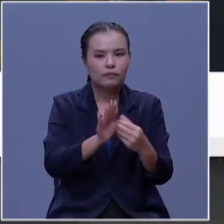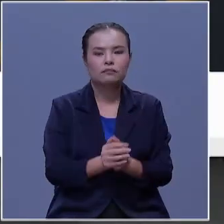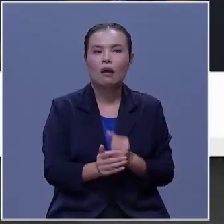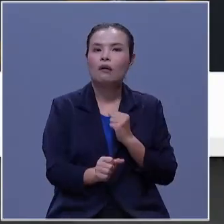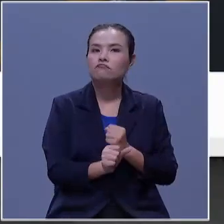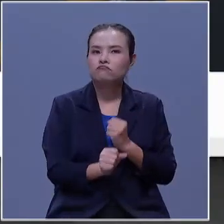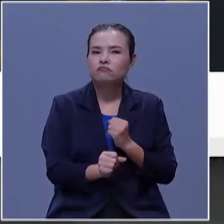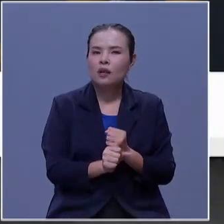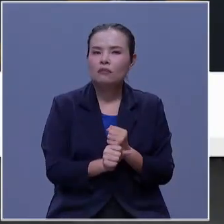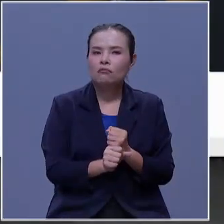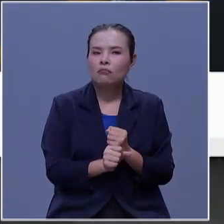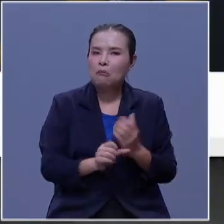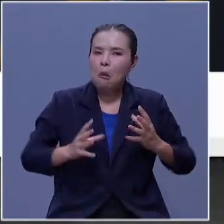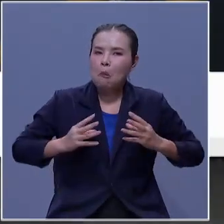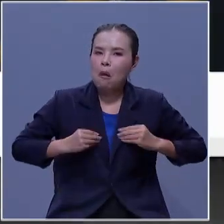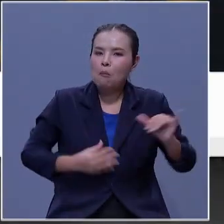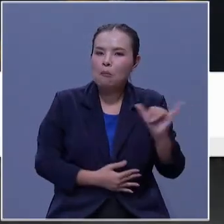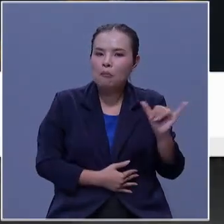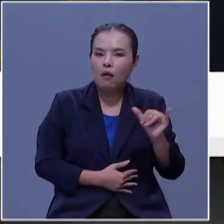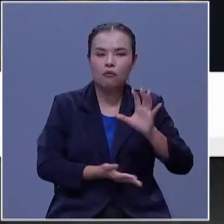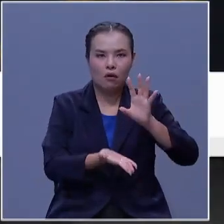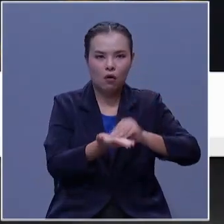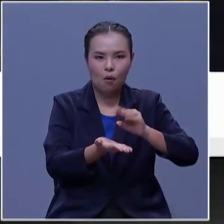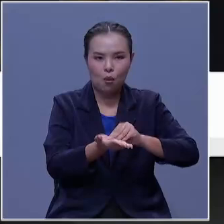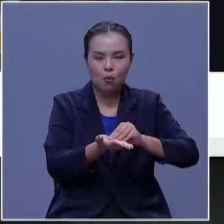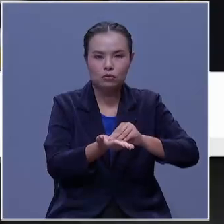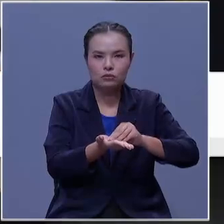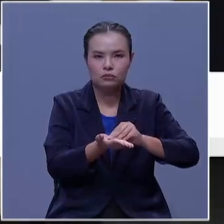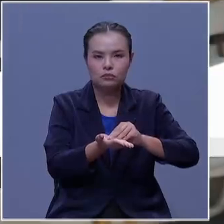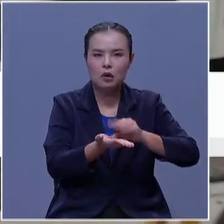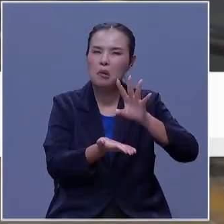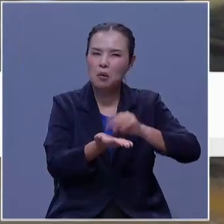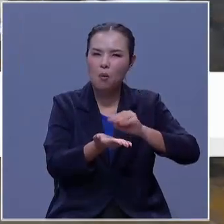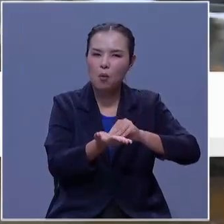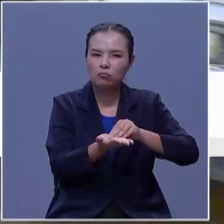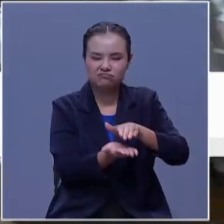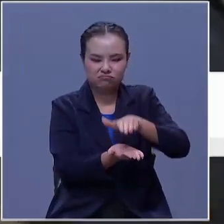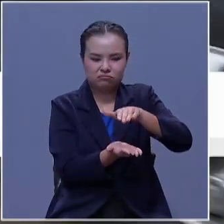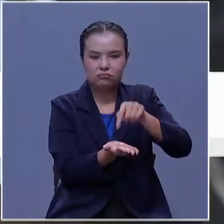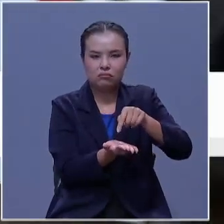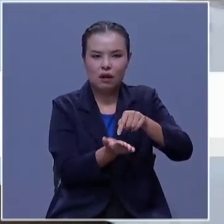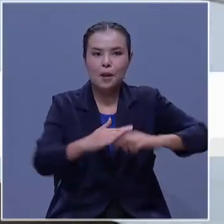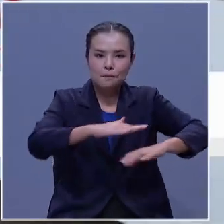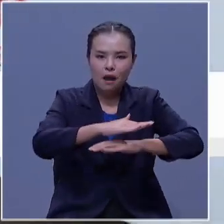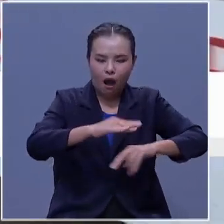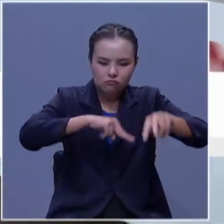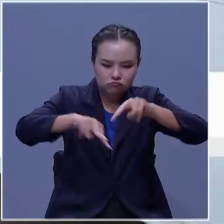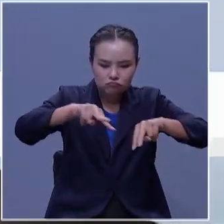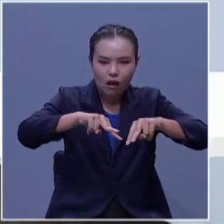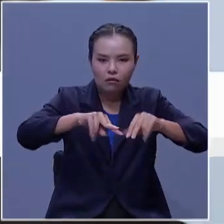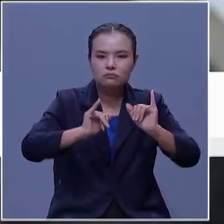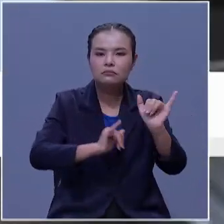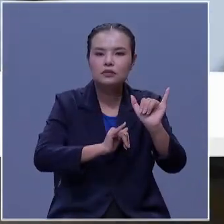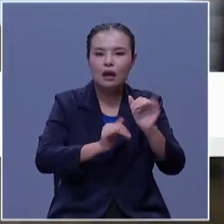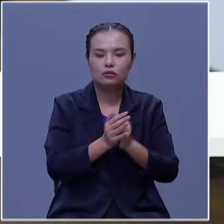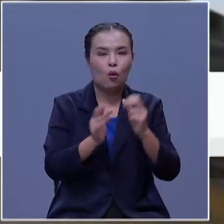ทำตรงนี้ยังไม่มีการยอมรับข้อมูลที่ได้มาเนี่ยก็เลยยังไม่สามารถใช้เป็นพยานหลักฐานอาจจะต้องมีการแก้ไขก